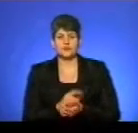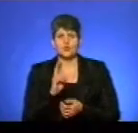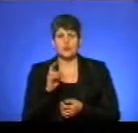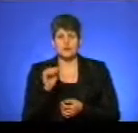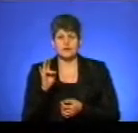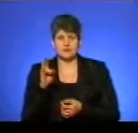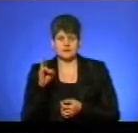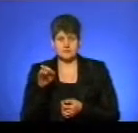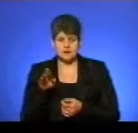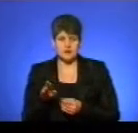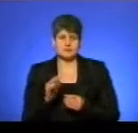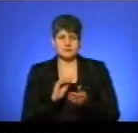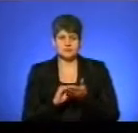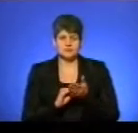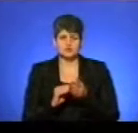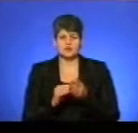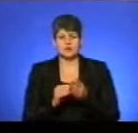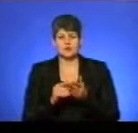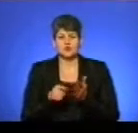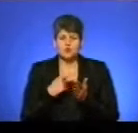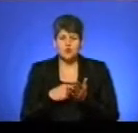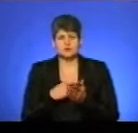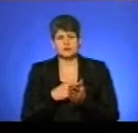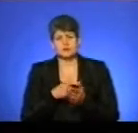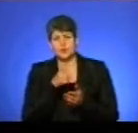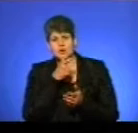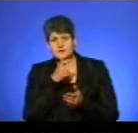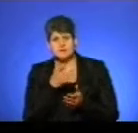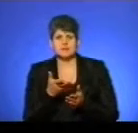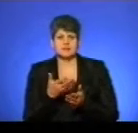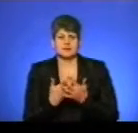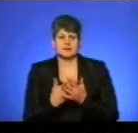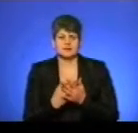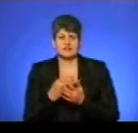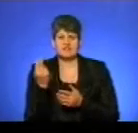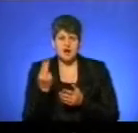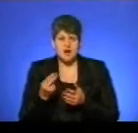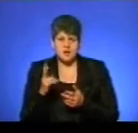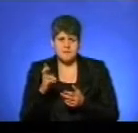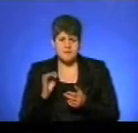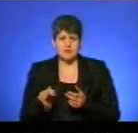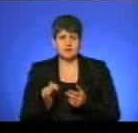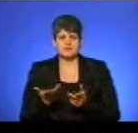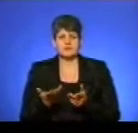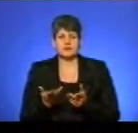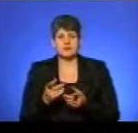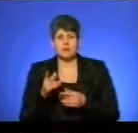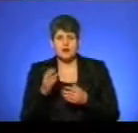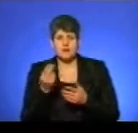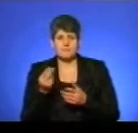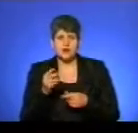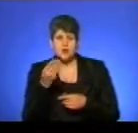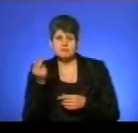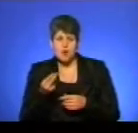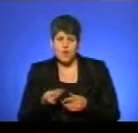канцелярії подарунок наповнюють зошитами, ручками, олівцями, фарбами. У нас є зошити, у нас їх дуже багато, потім альбоми, розмальовки, вони так